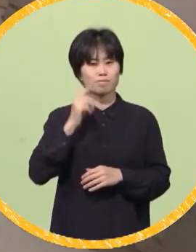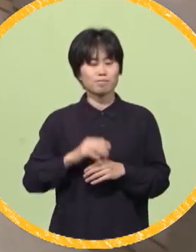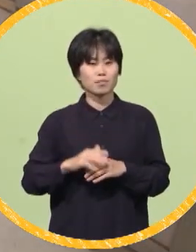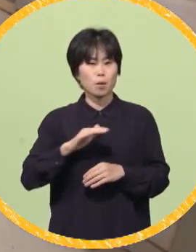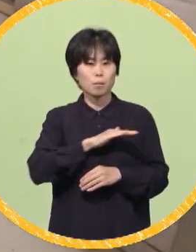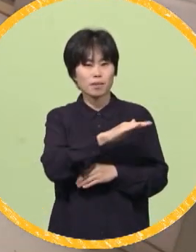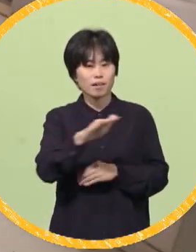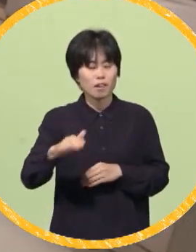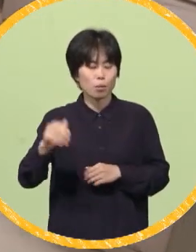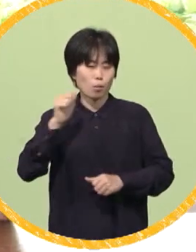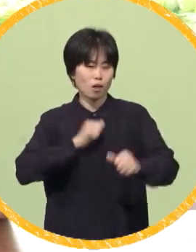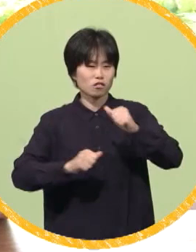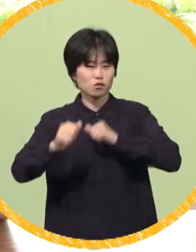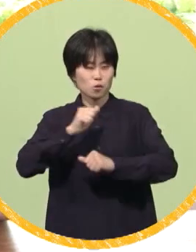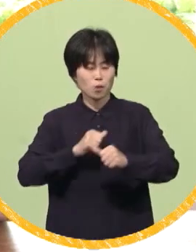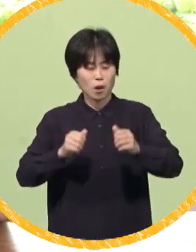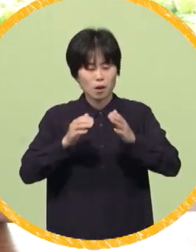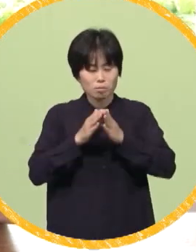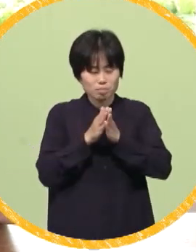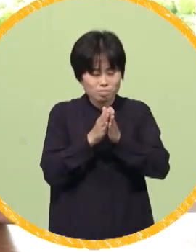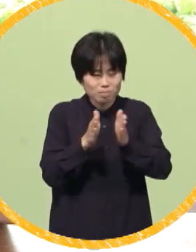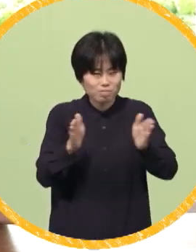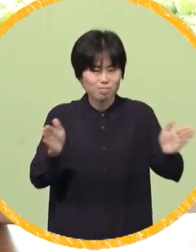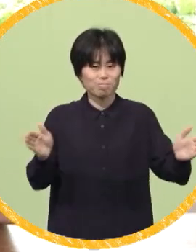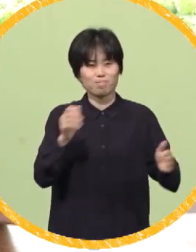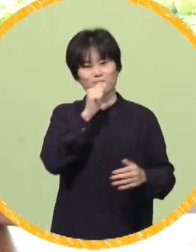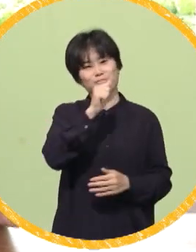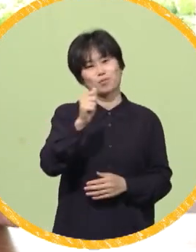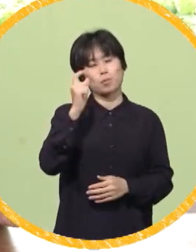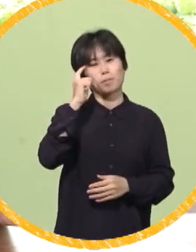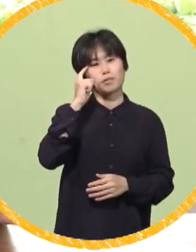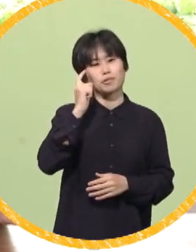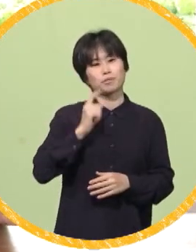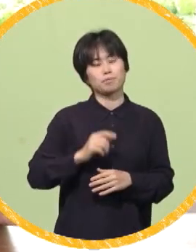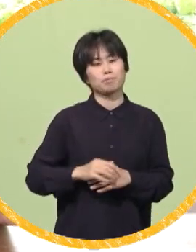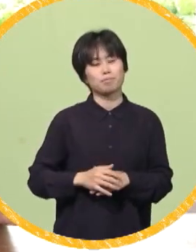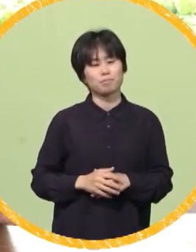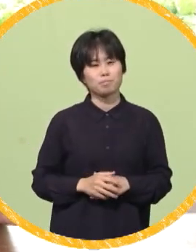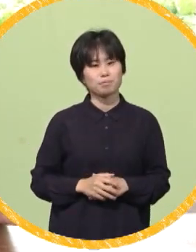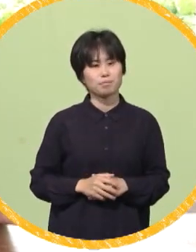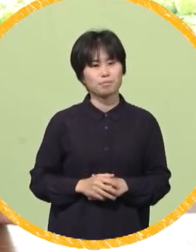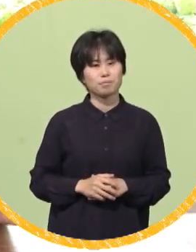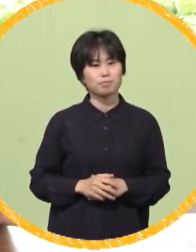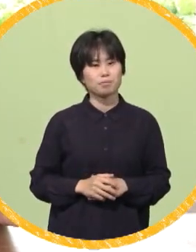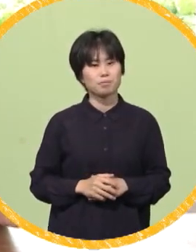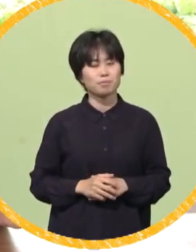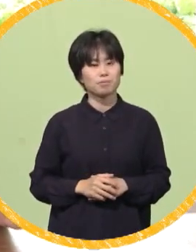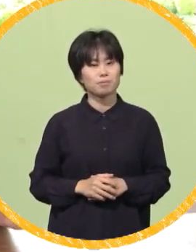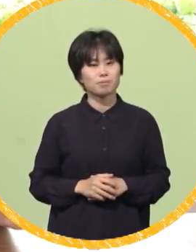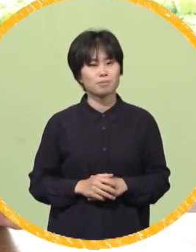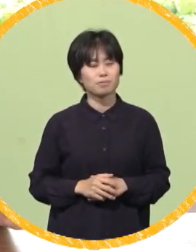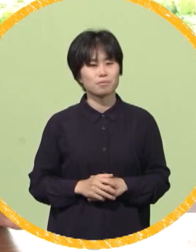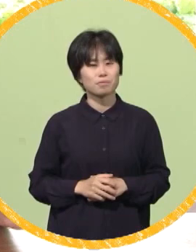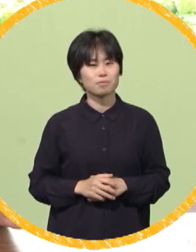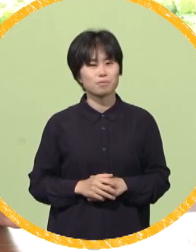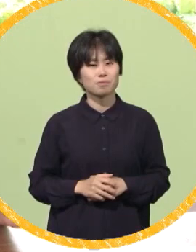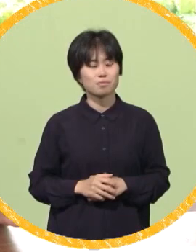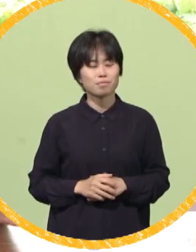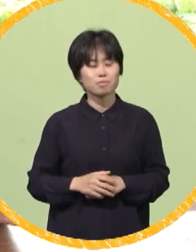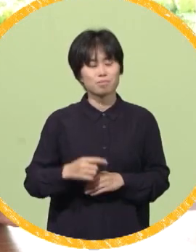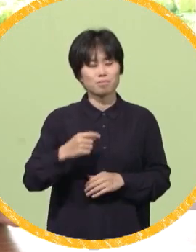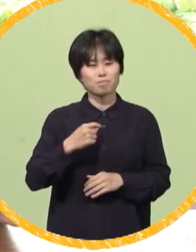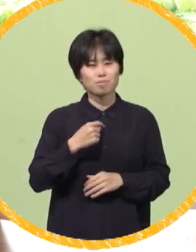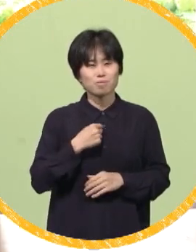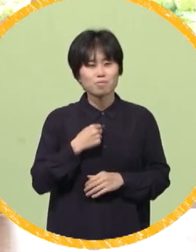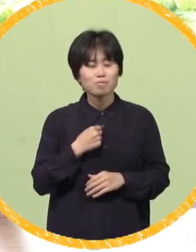の活動の場が、 そうですね、広がっていくといいかなというふうに思ってます。 いや、でも本当に今日私も素晴